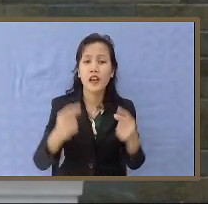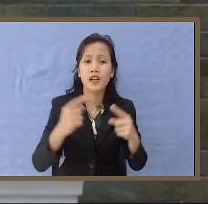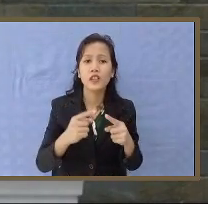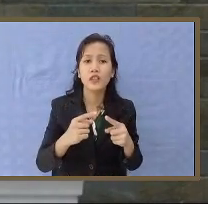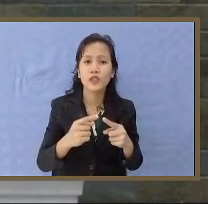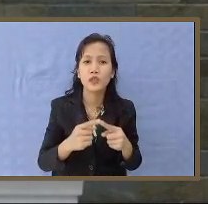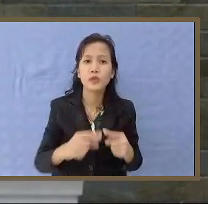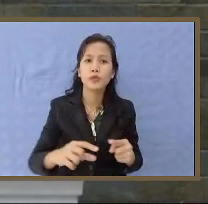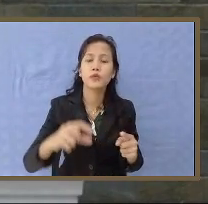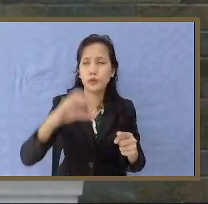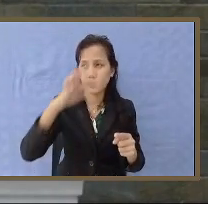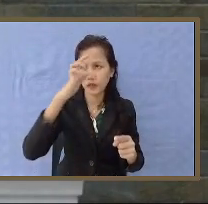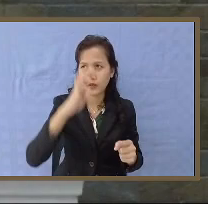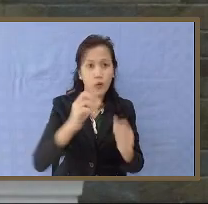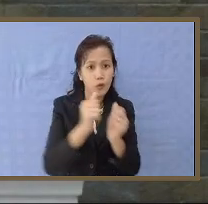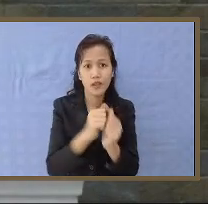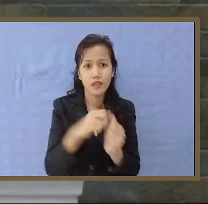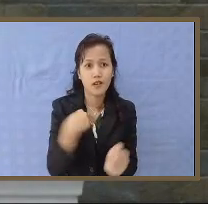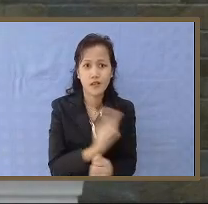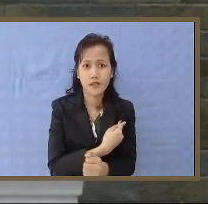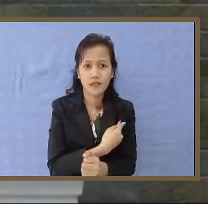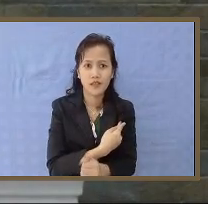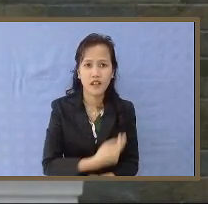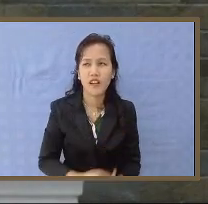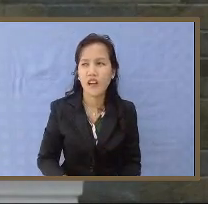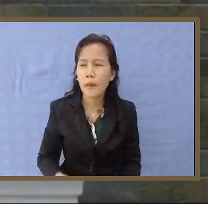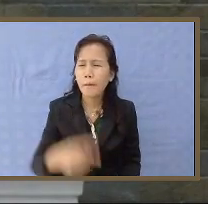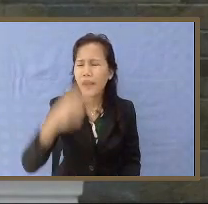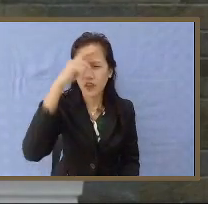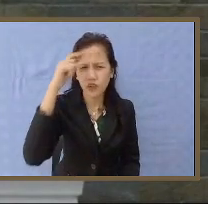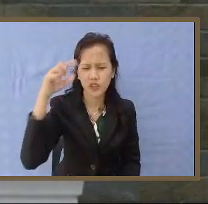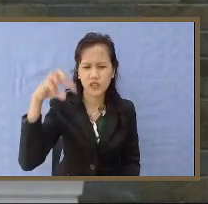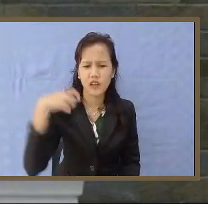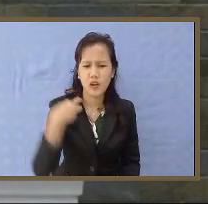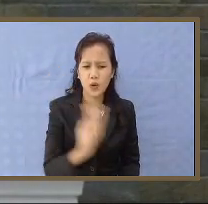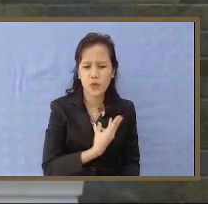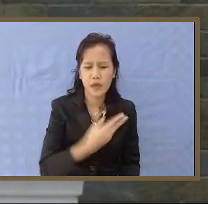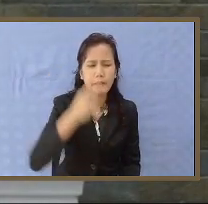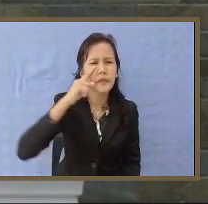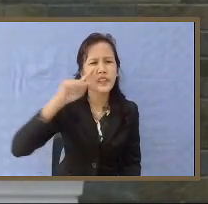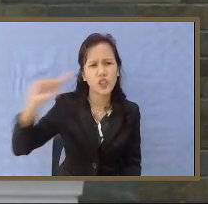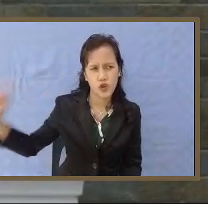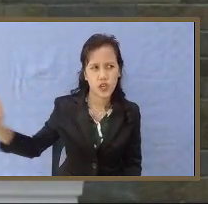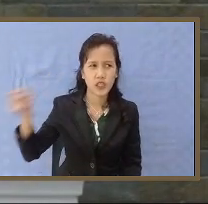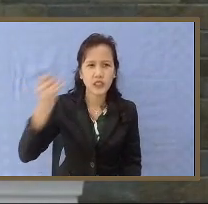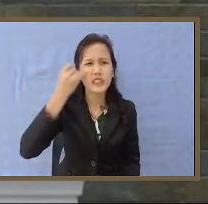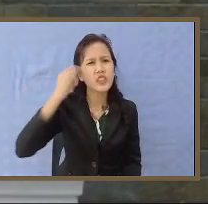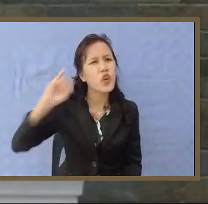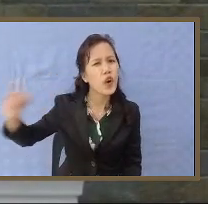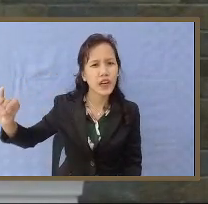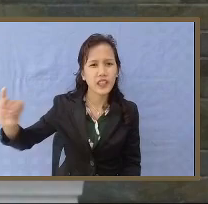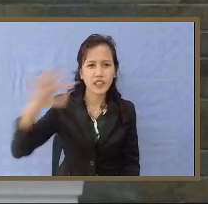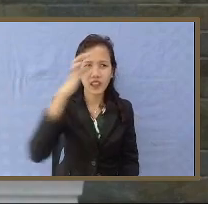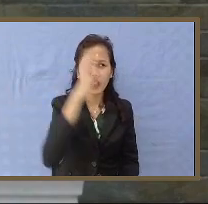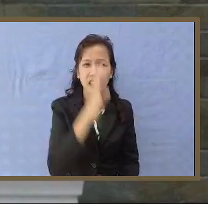ang Diyos eh. Hindi naman ho tayo iniwan ng Diyos eh. Now listen to me now. Here's the most important